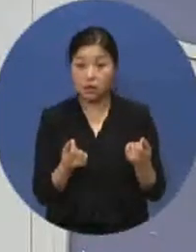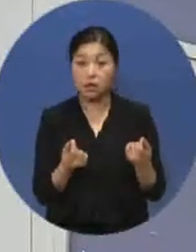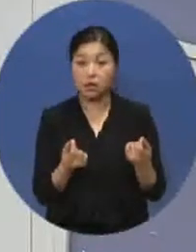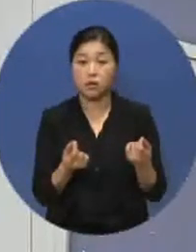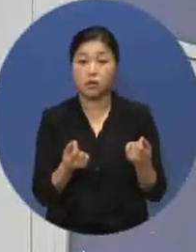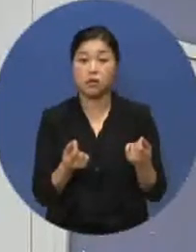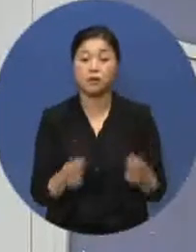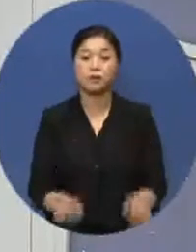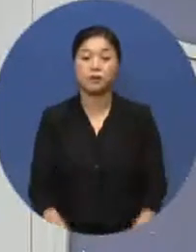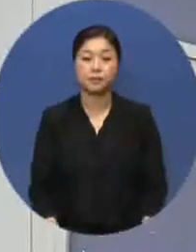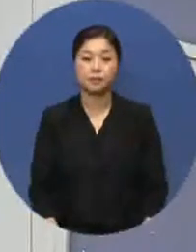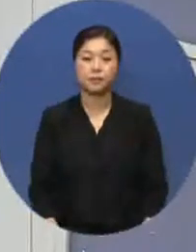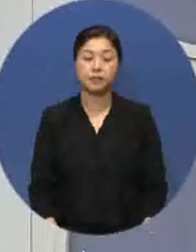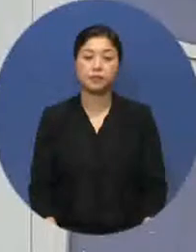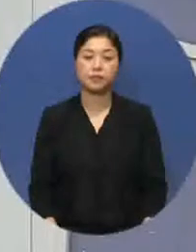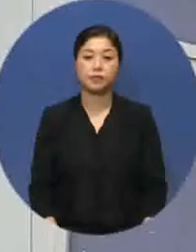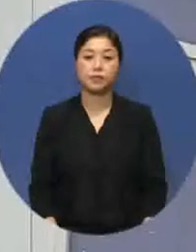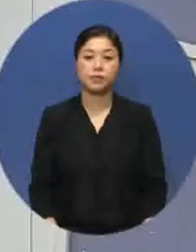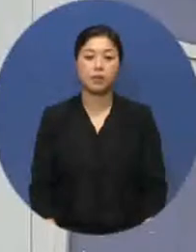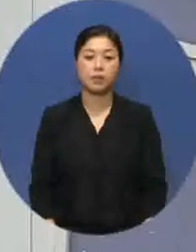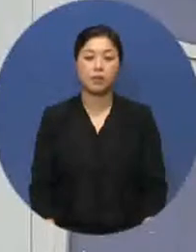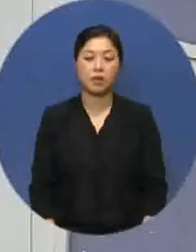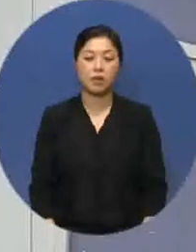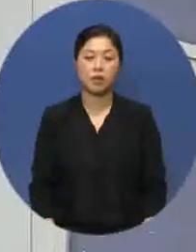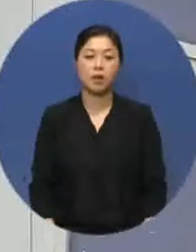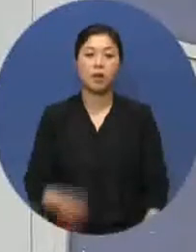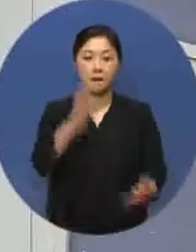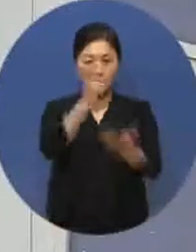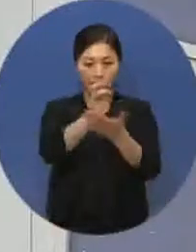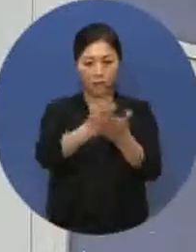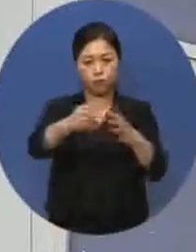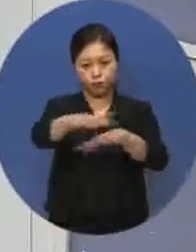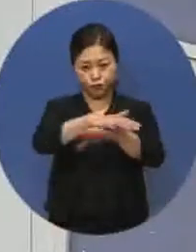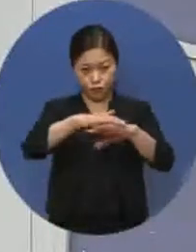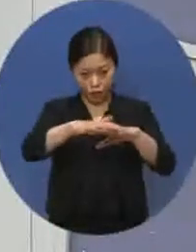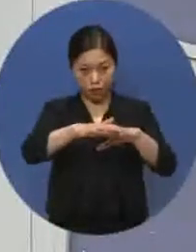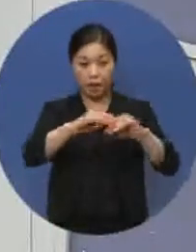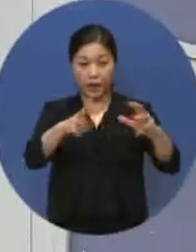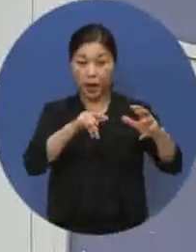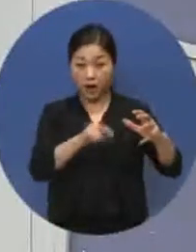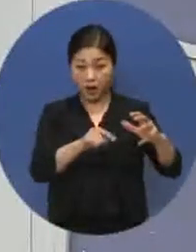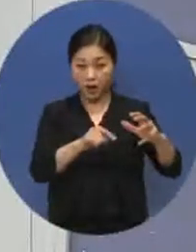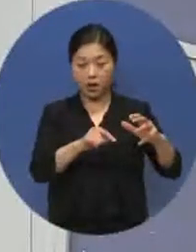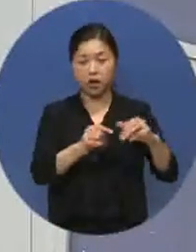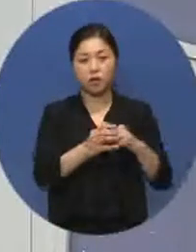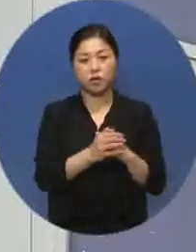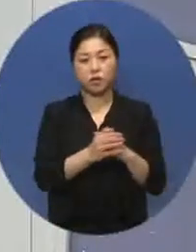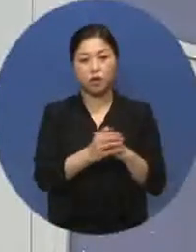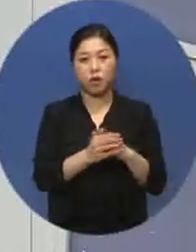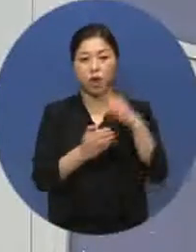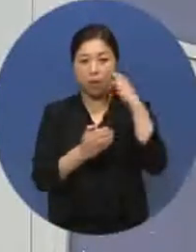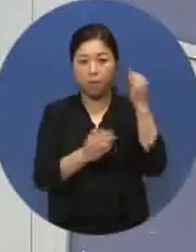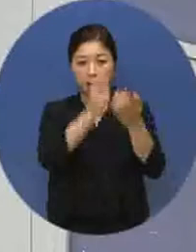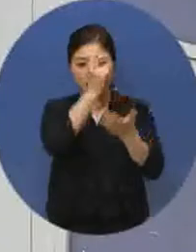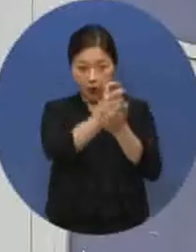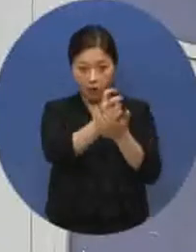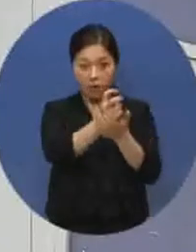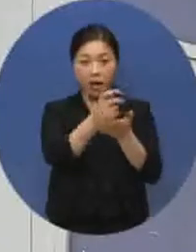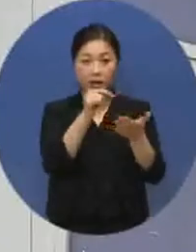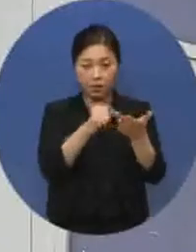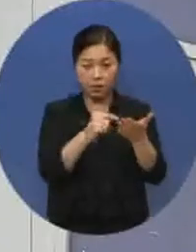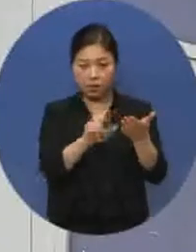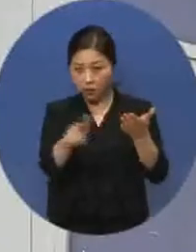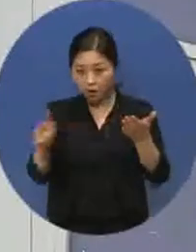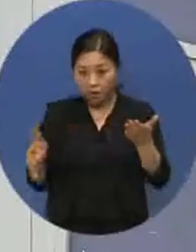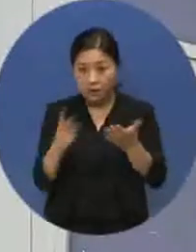어떤 규범이거든요. 이것은 전체적인 어떤 법치주의의 틀 그리고 우리 최고의 법인 헌법의 틀 안에서 각 법안이 만들어져야